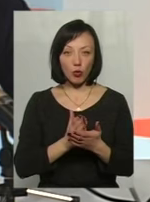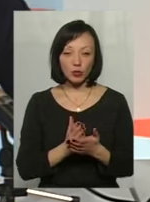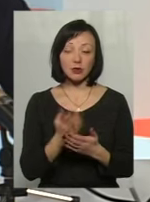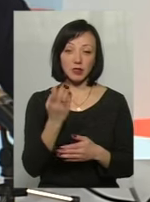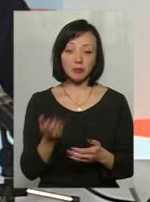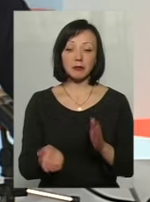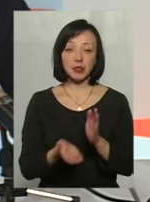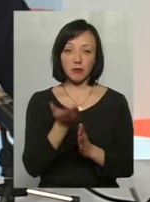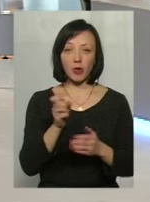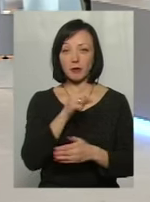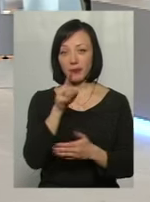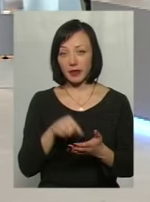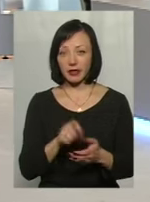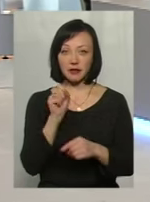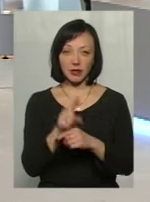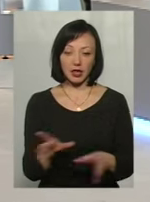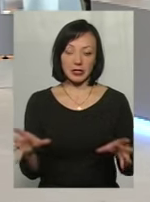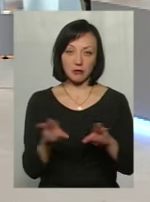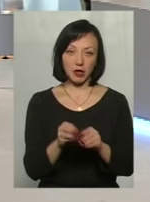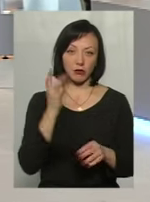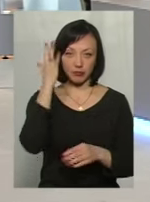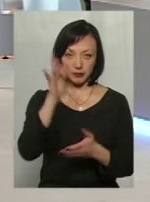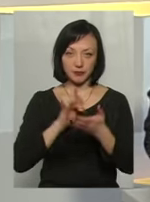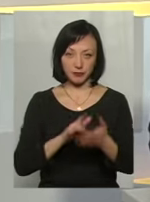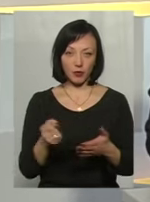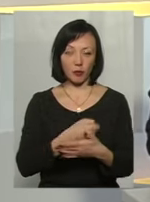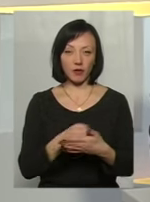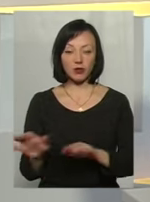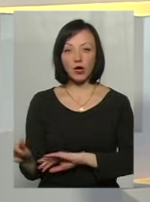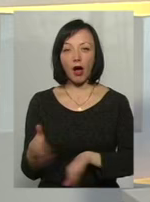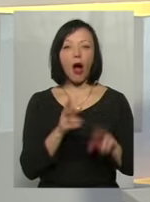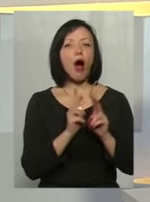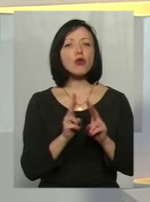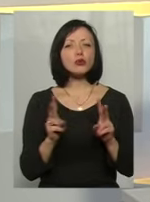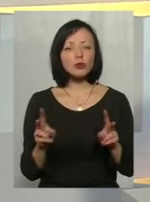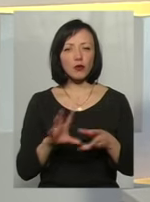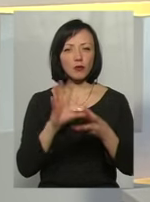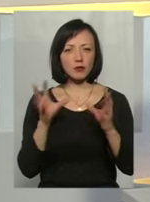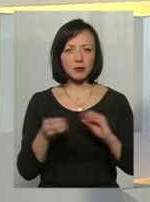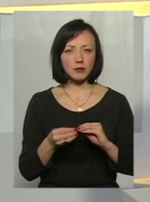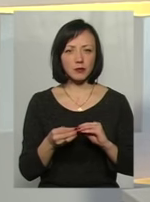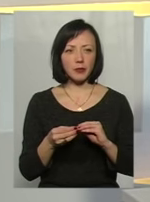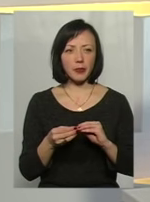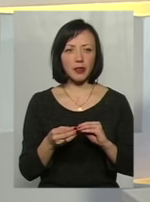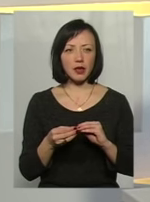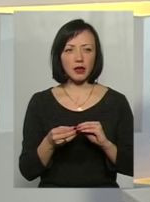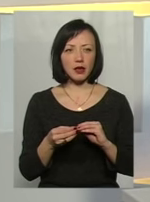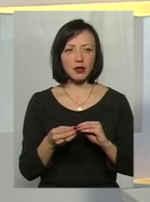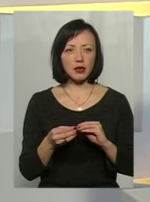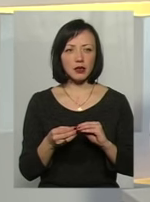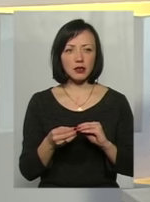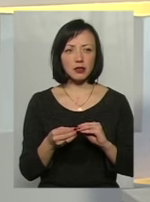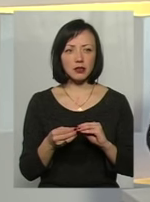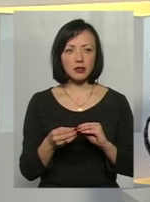ставлять питання, завдання і спільно досягають мети. Ну, а хто в принципі має, ну, є якісь